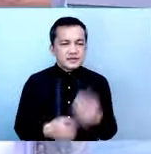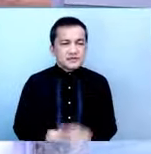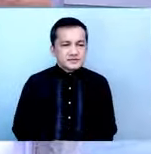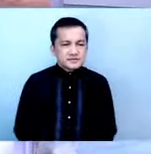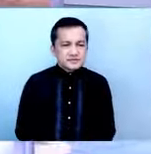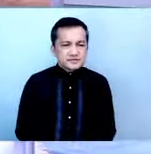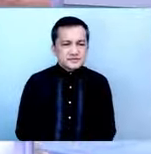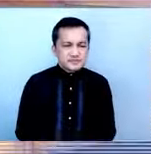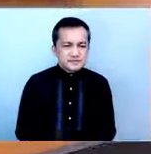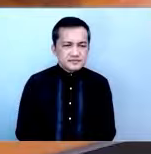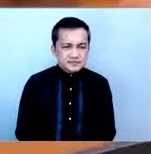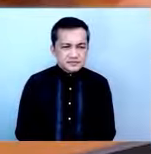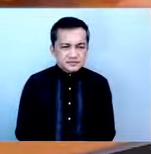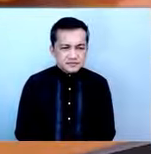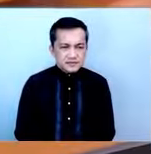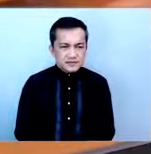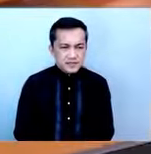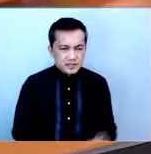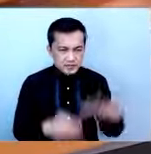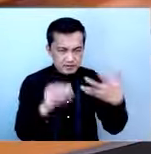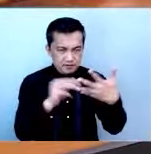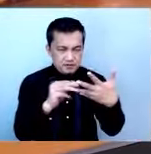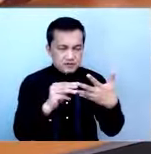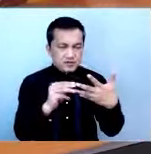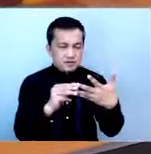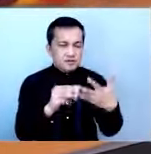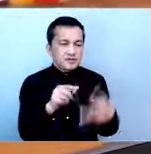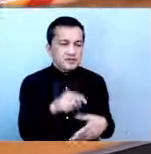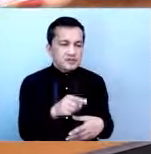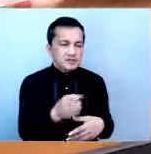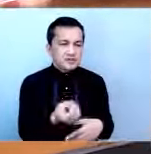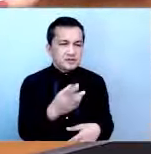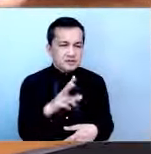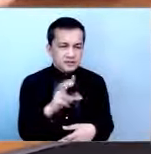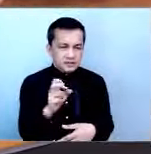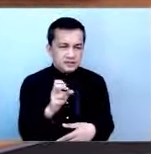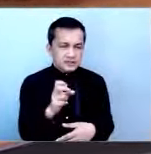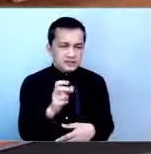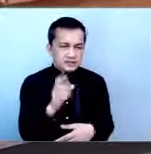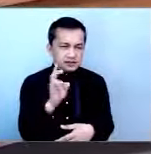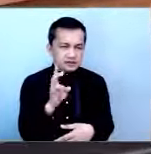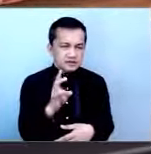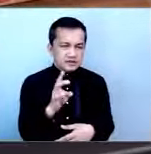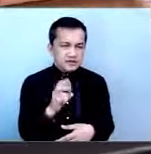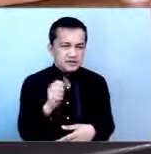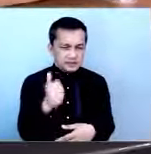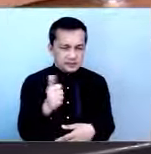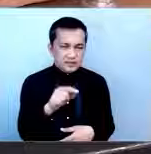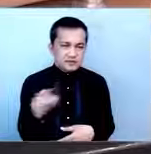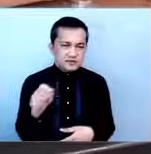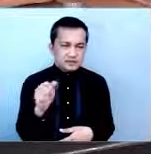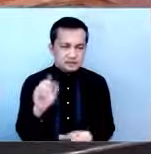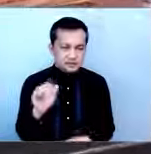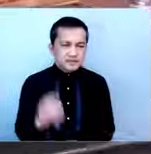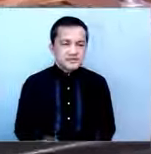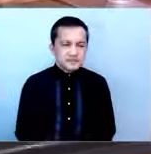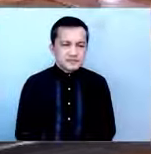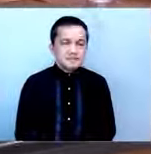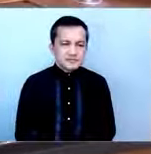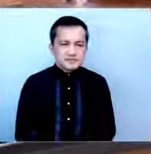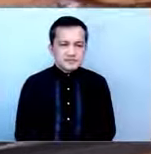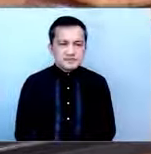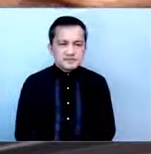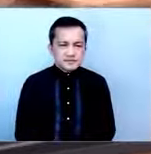Right now, ito po, medium, ito po yung medium size natin. It's only 370. It's good for 10 to 15 persons. What? 370?